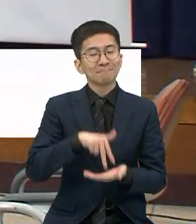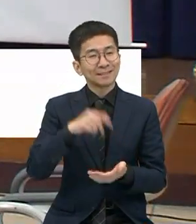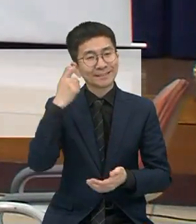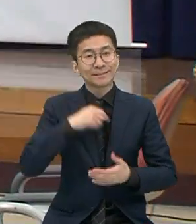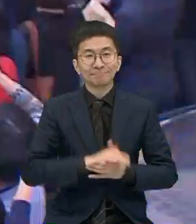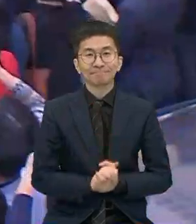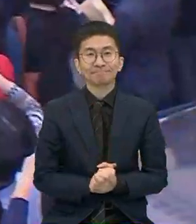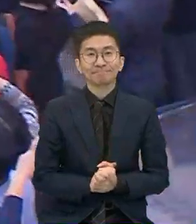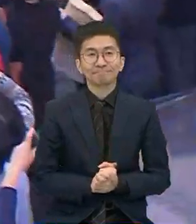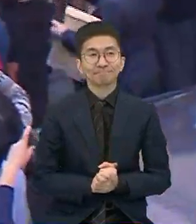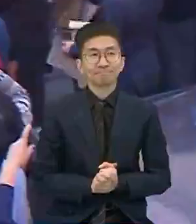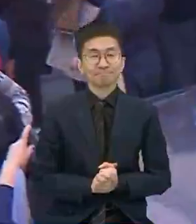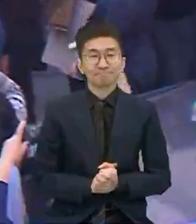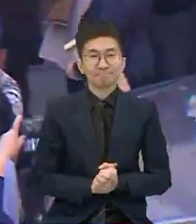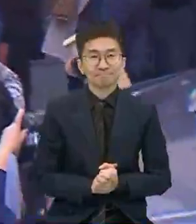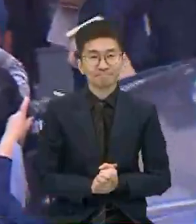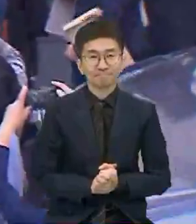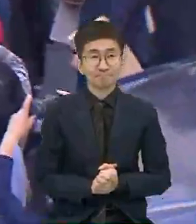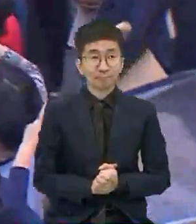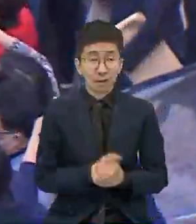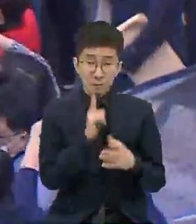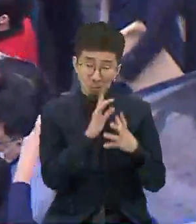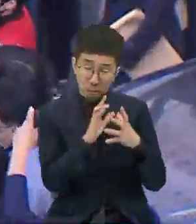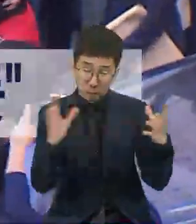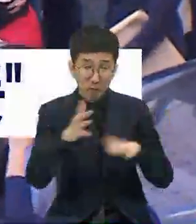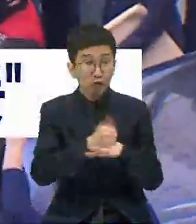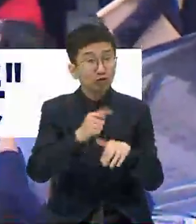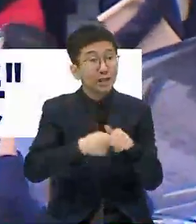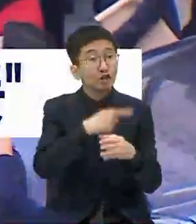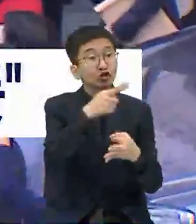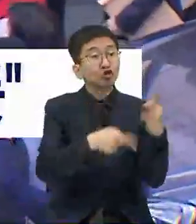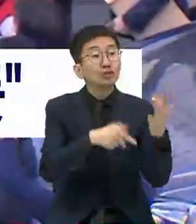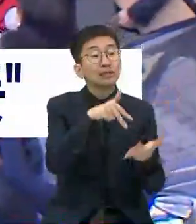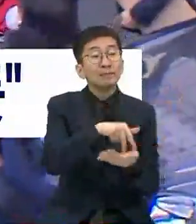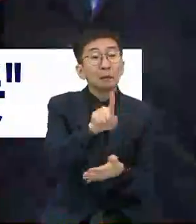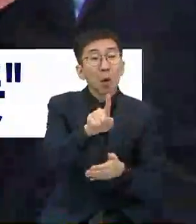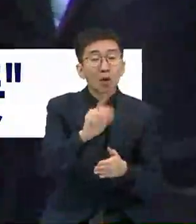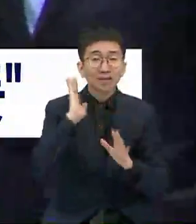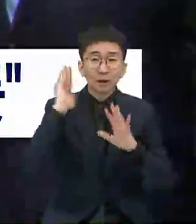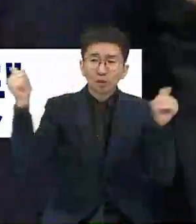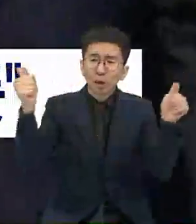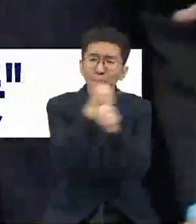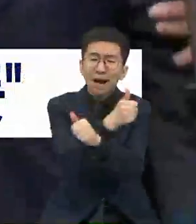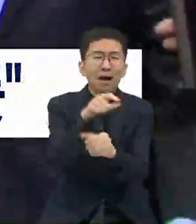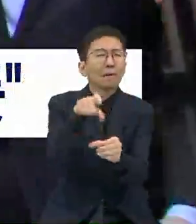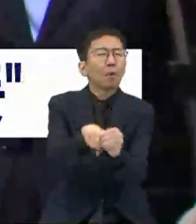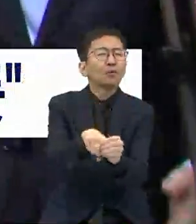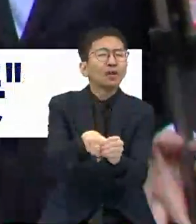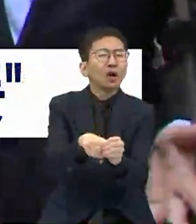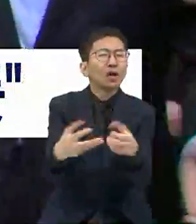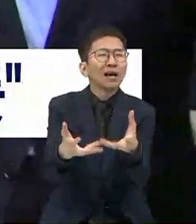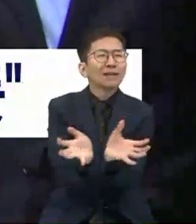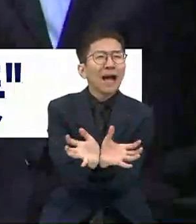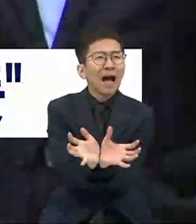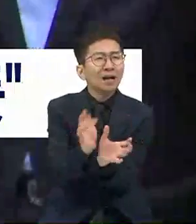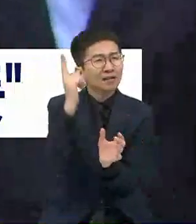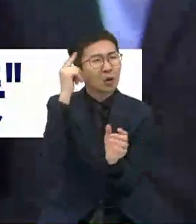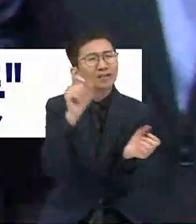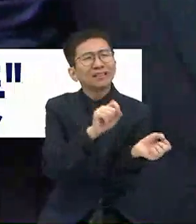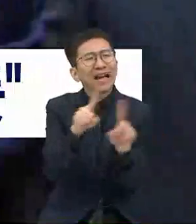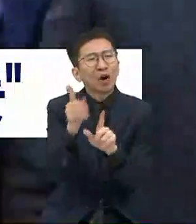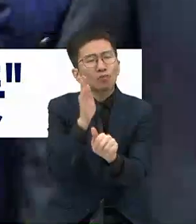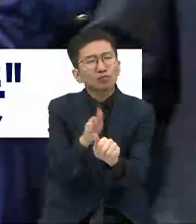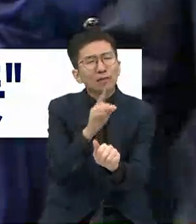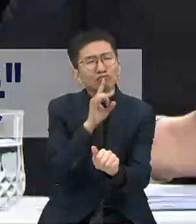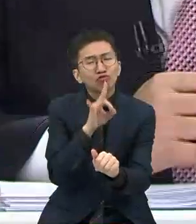들고. 논란이 확산하자 윤석열 후보는 정권 교체를 위해 당이 더 정신 차리고 쇄신하자는 뜻이었다고